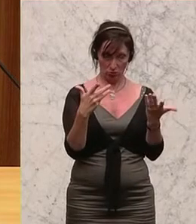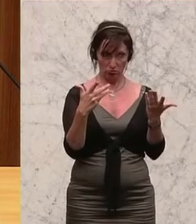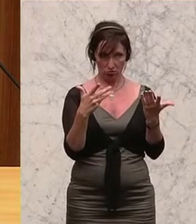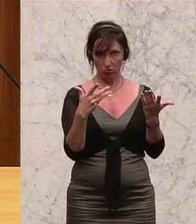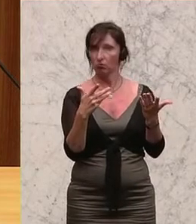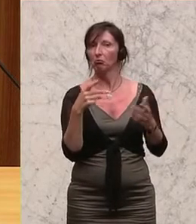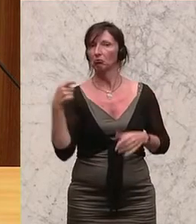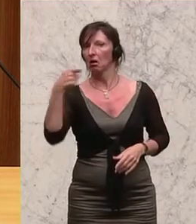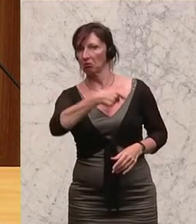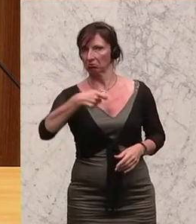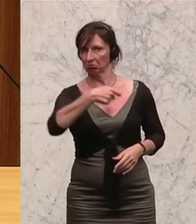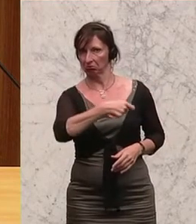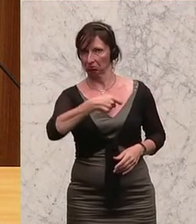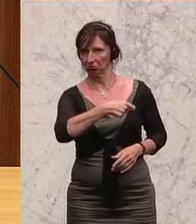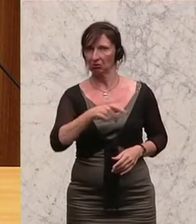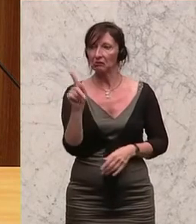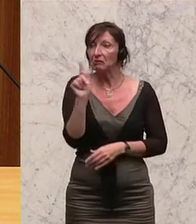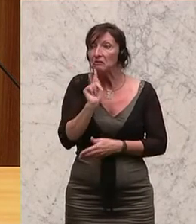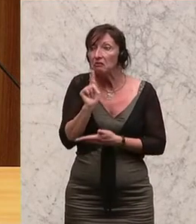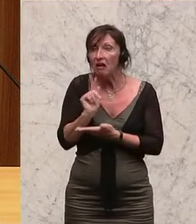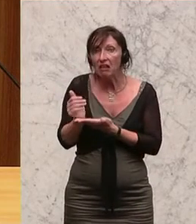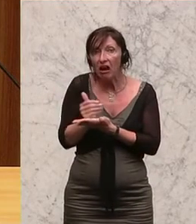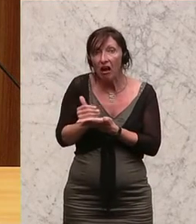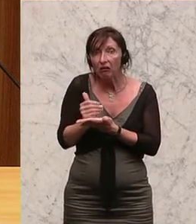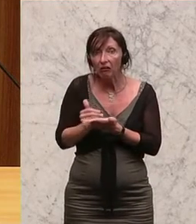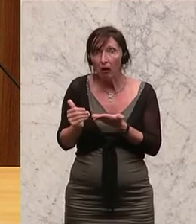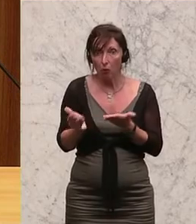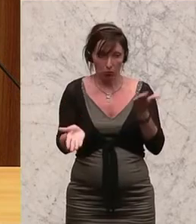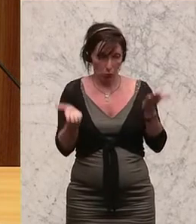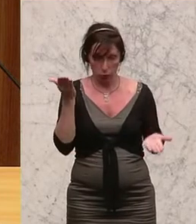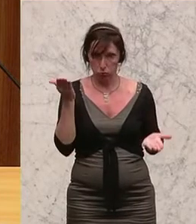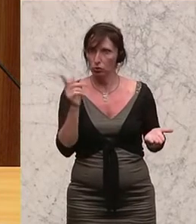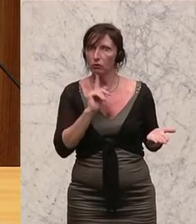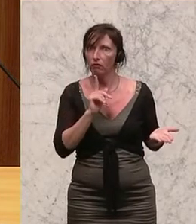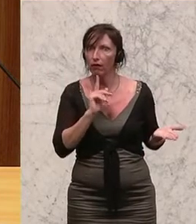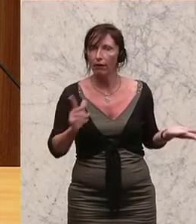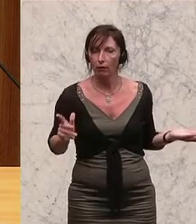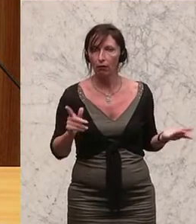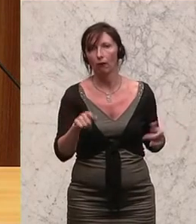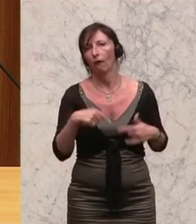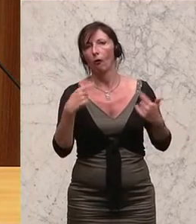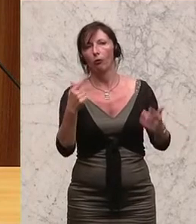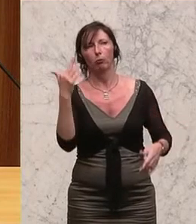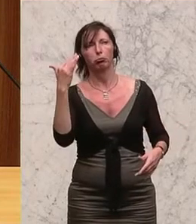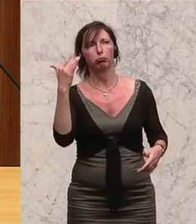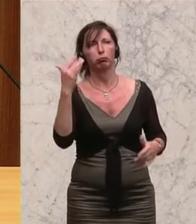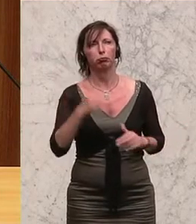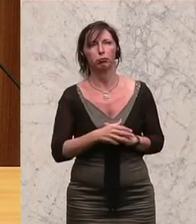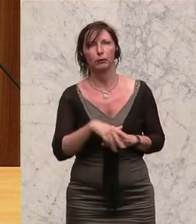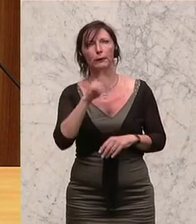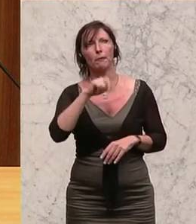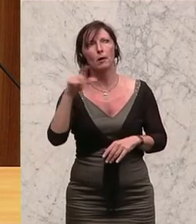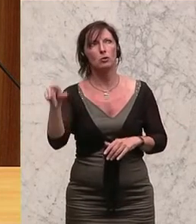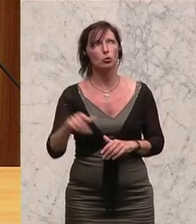Nichtleistungsbezügen oder Subventionen und Niedrigsteinkommen einfach zu gering ist. Und wir wundern uns dann, wenn wir keine, wenn die Leute sozusagen